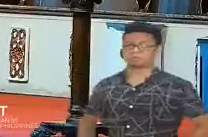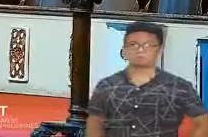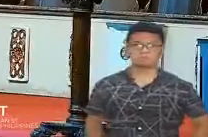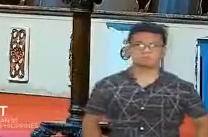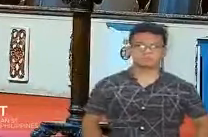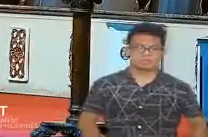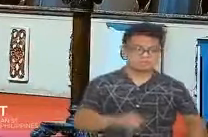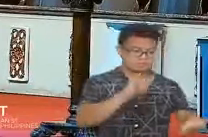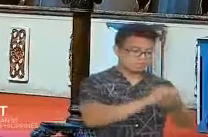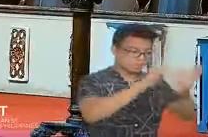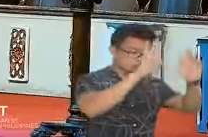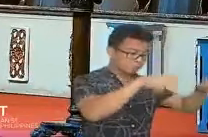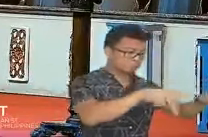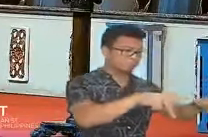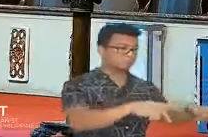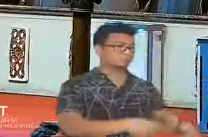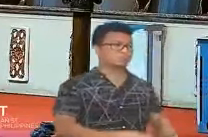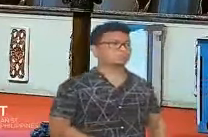Dismiss.